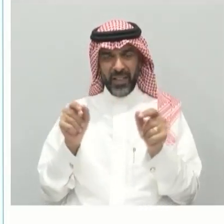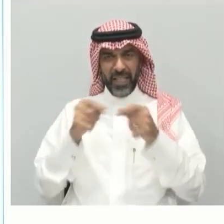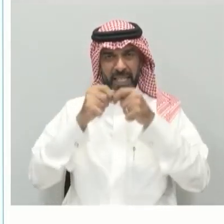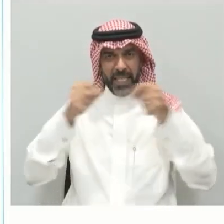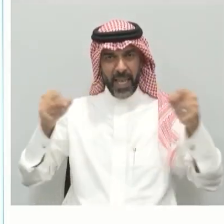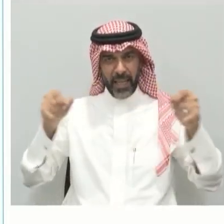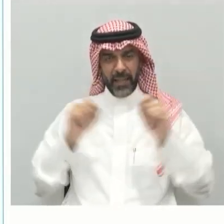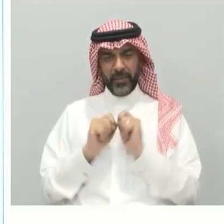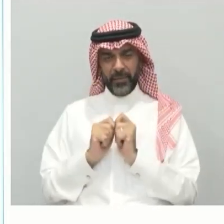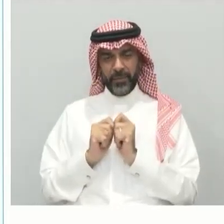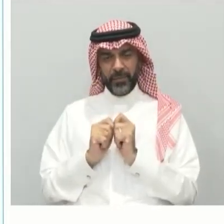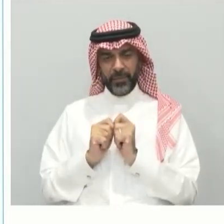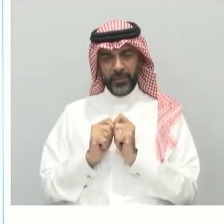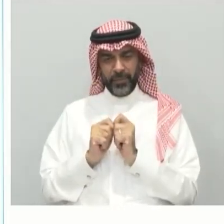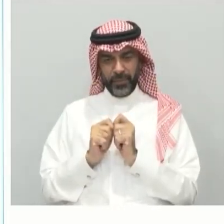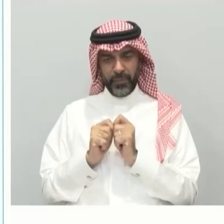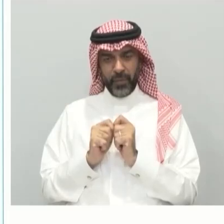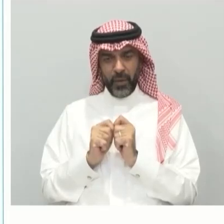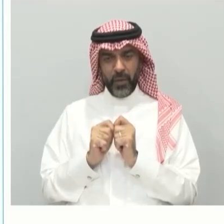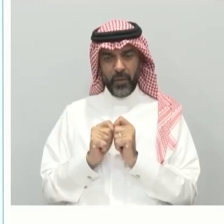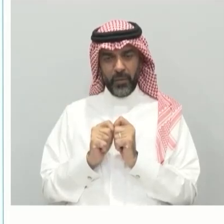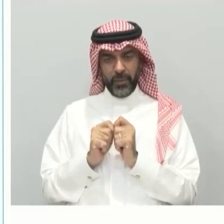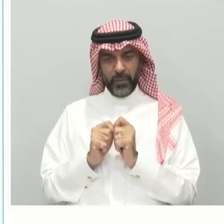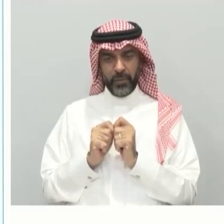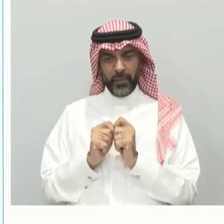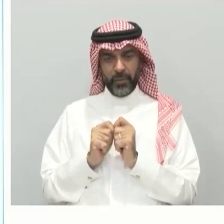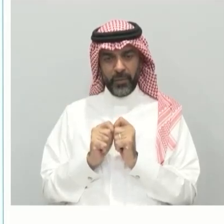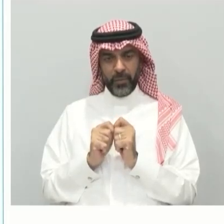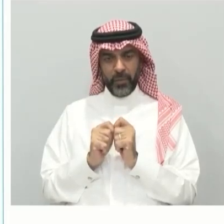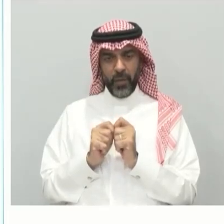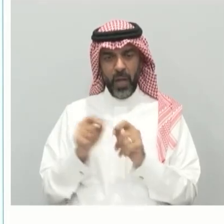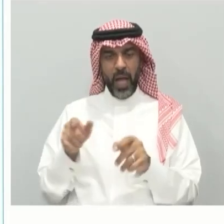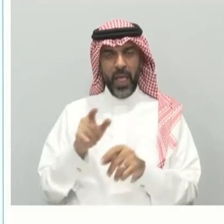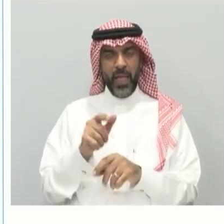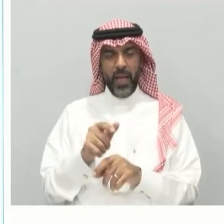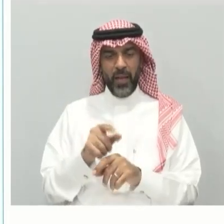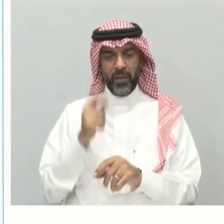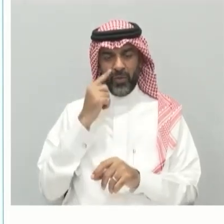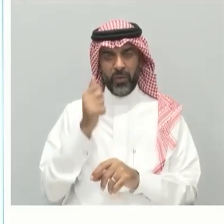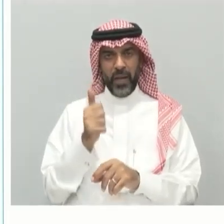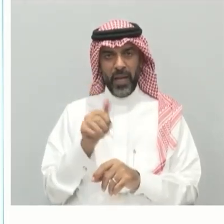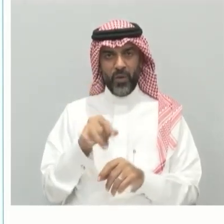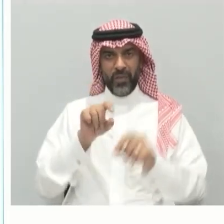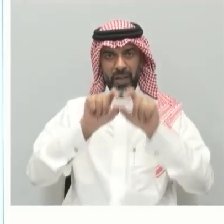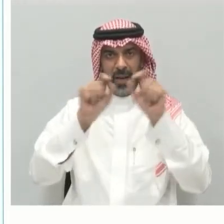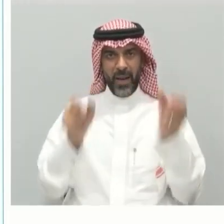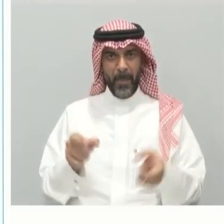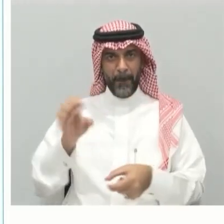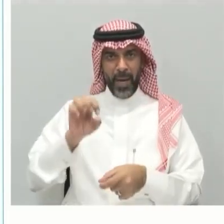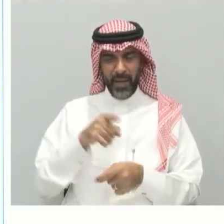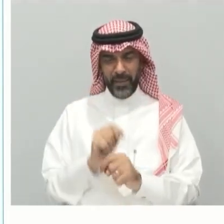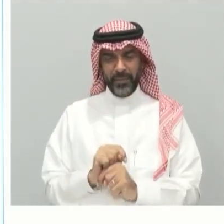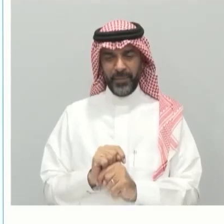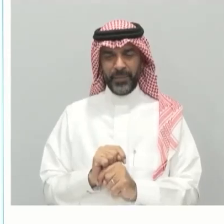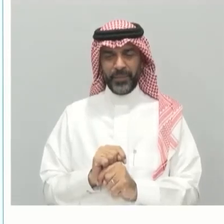السلك وتدفق الايونات خلال القنطره الملحيه لاحظ ان عندي هنا الايونات من خلال القنطره الملحيه وذكرنا